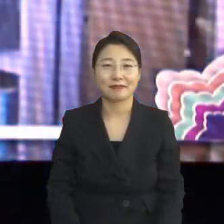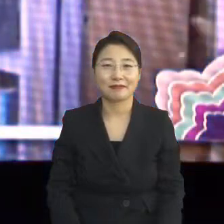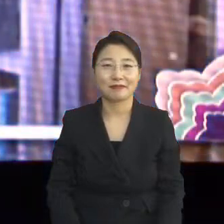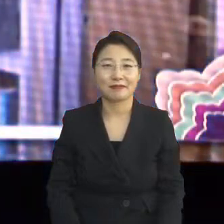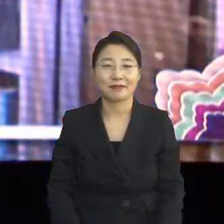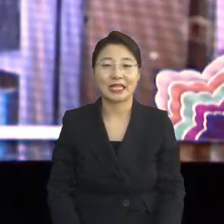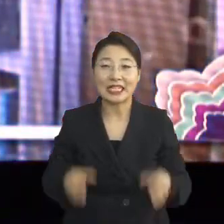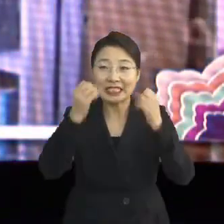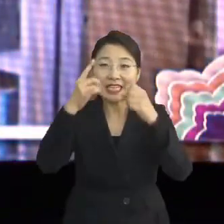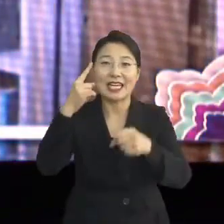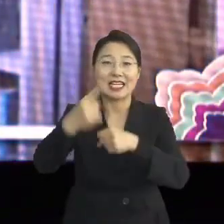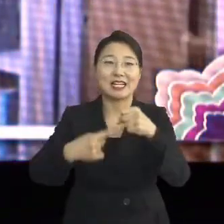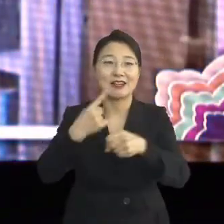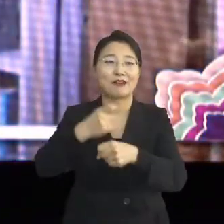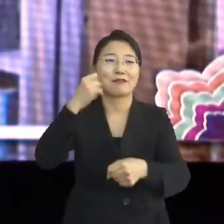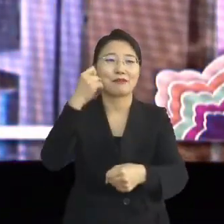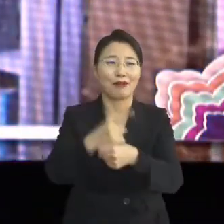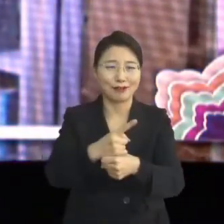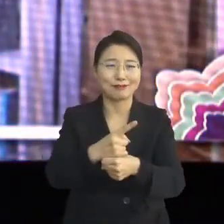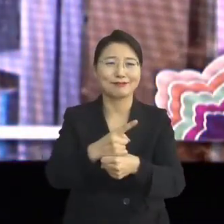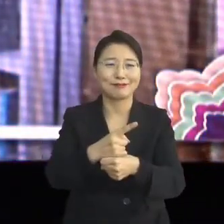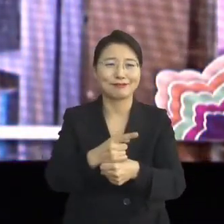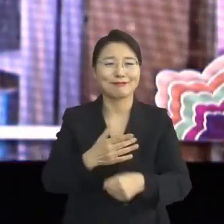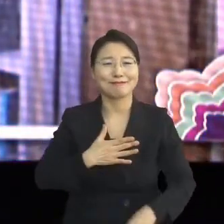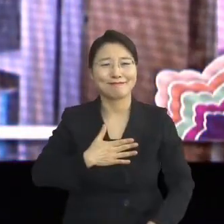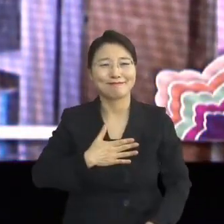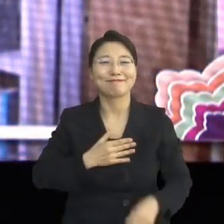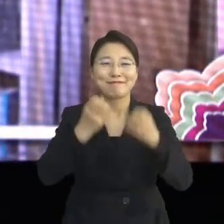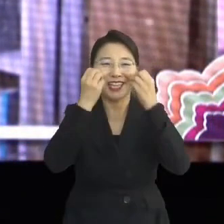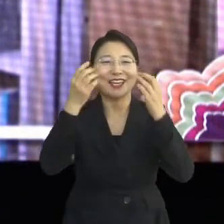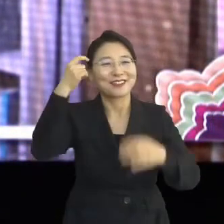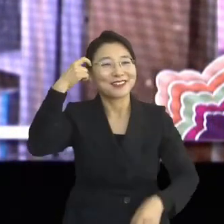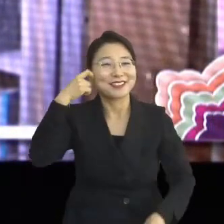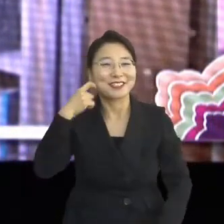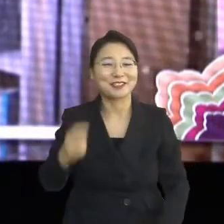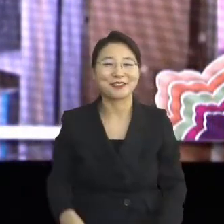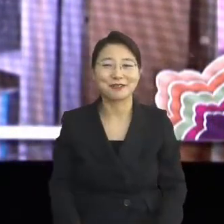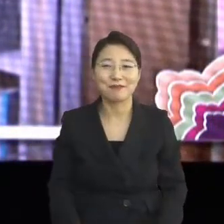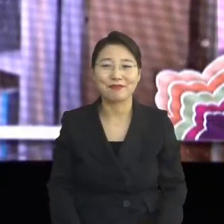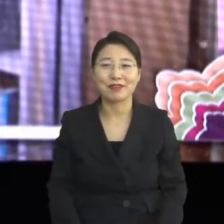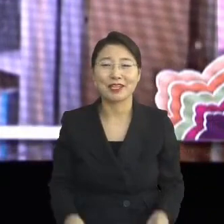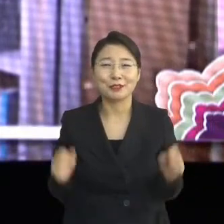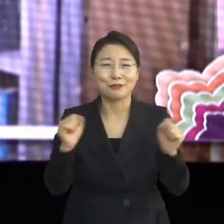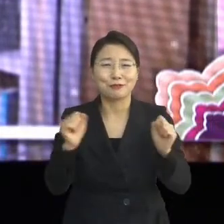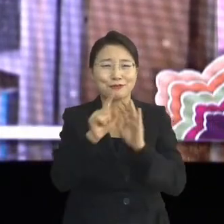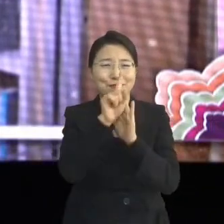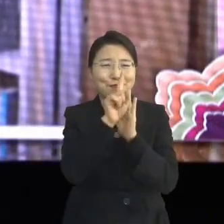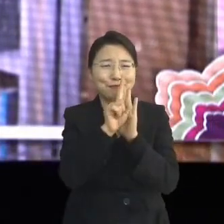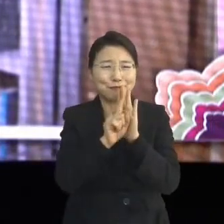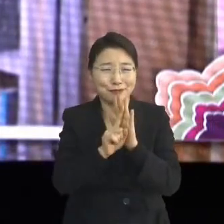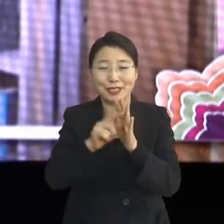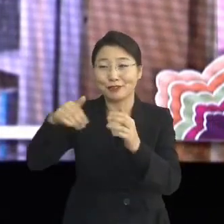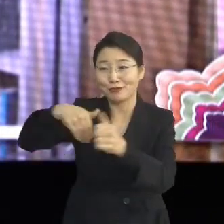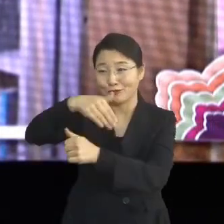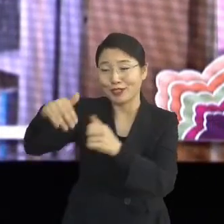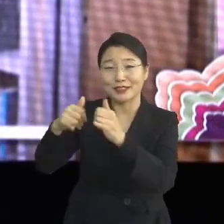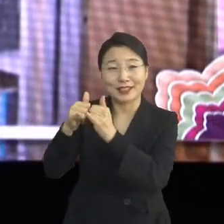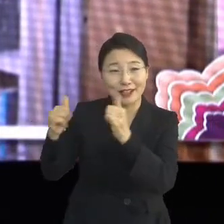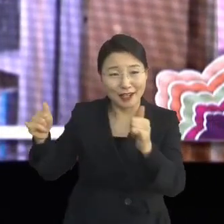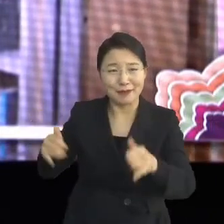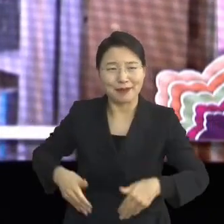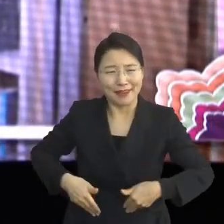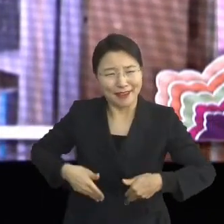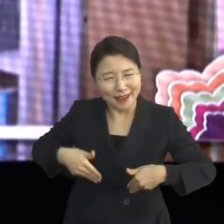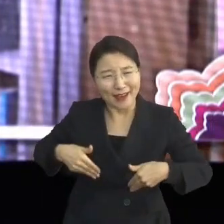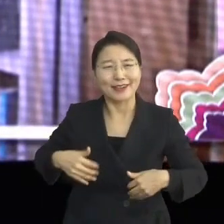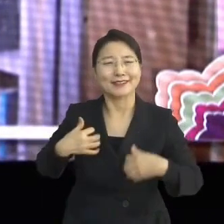벌써 새해가 시작되었다고 생각하니 기분이 새롭습니다. 점점 추워지는 겨울날 제 주위 사람분들이